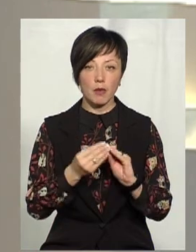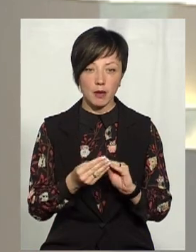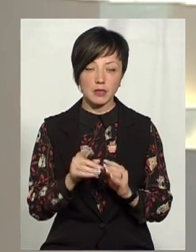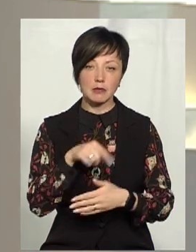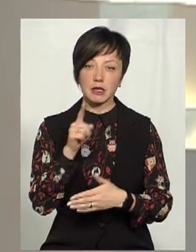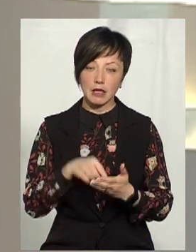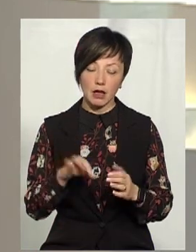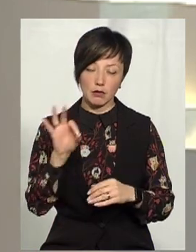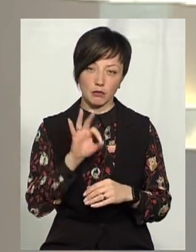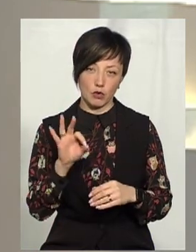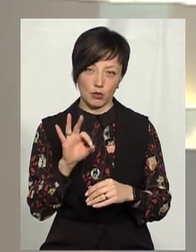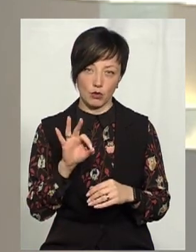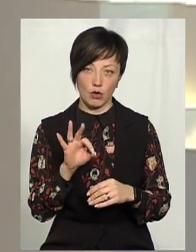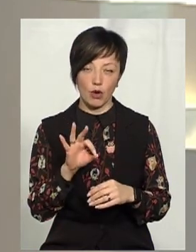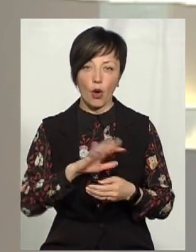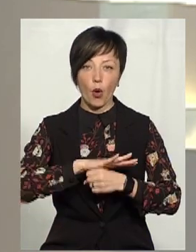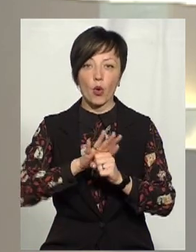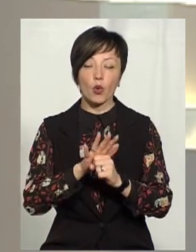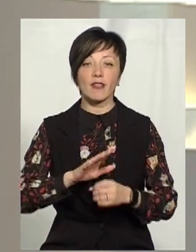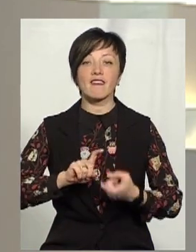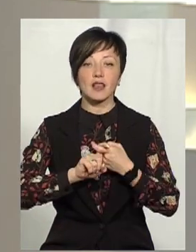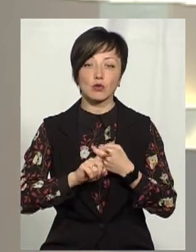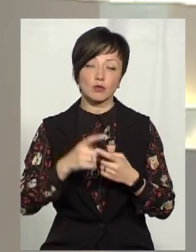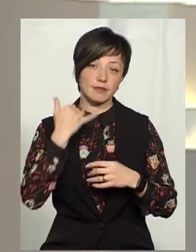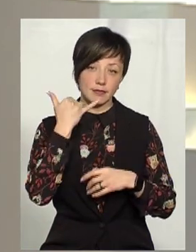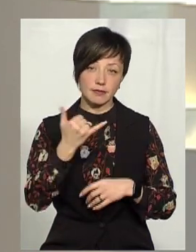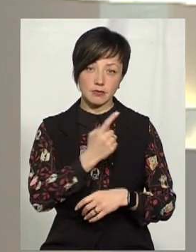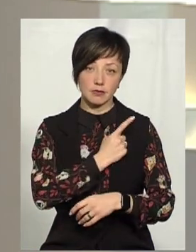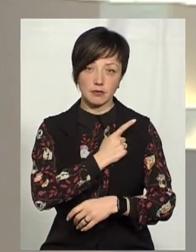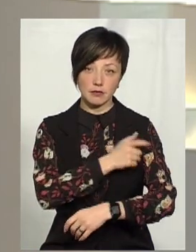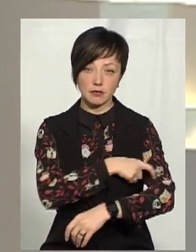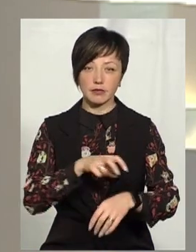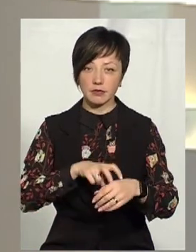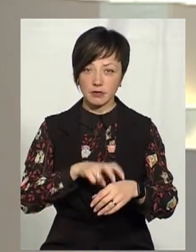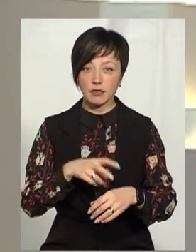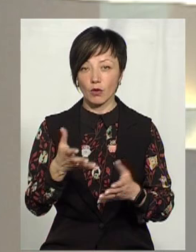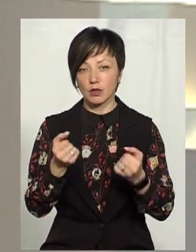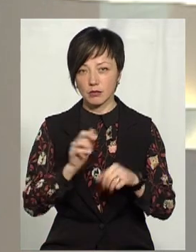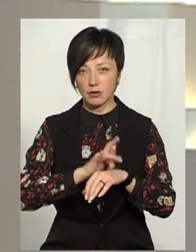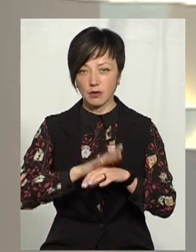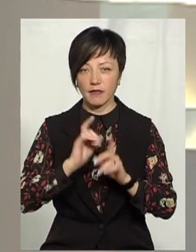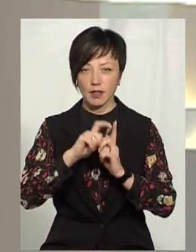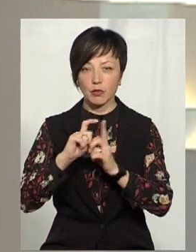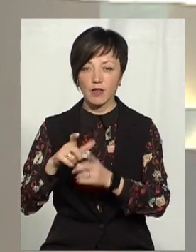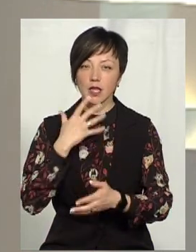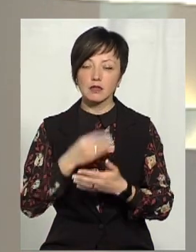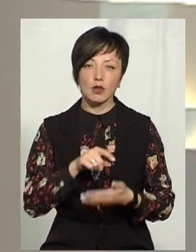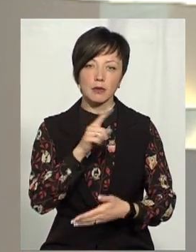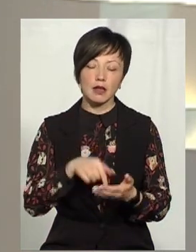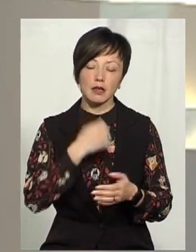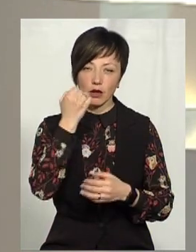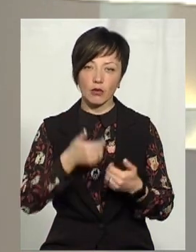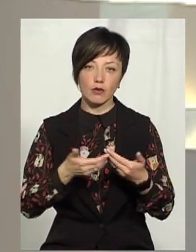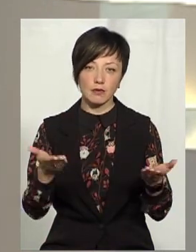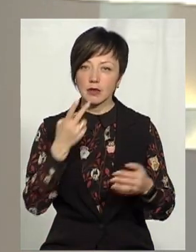конкретні запитання стосовно коронавірусу, будь ласка, телефонуйте. Там чергують лікарі і ви отримаєте відповіді на свої питання.